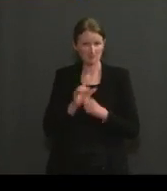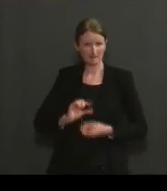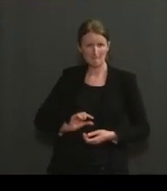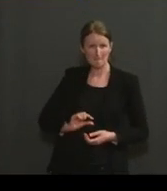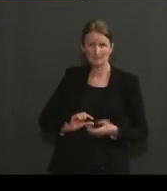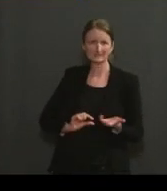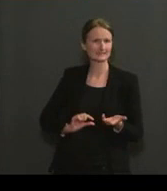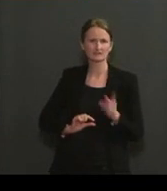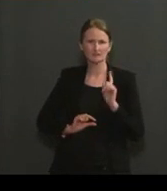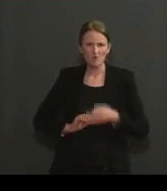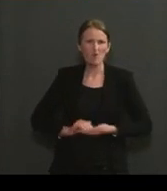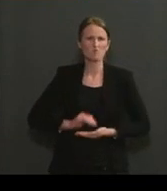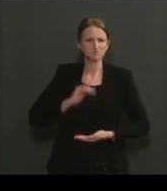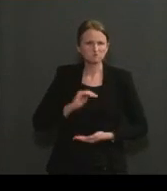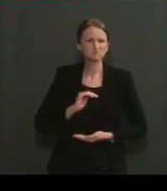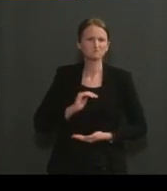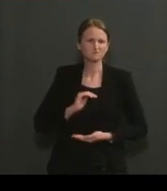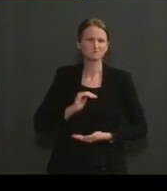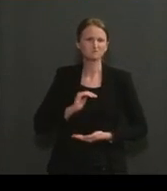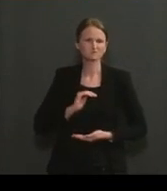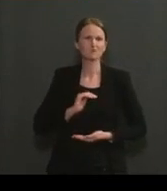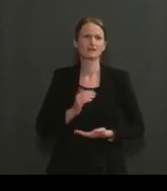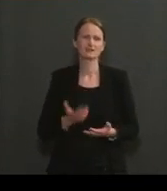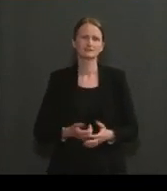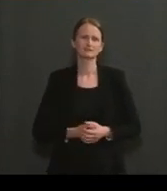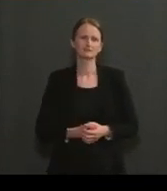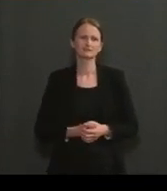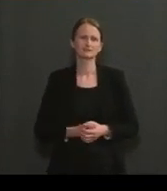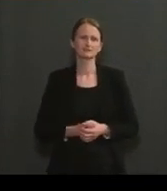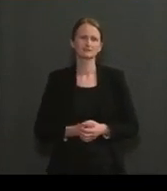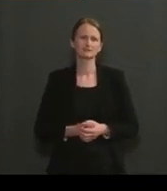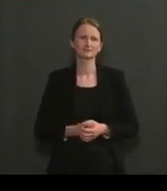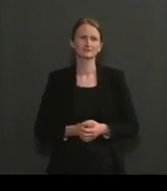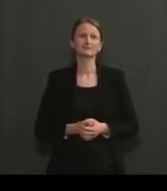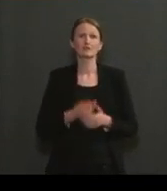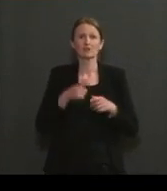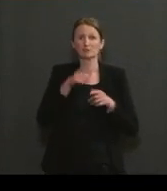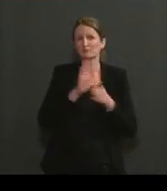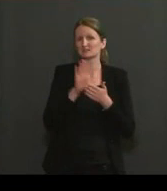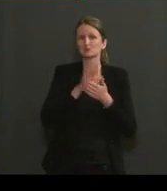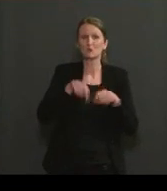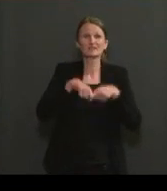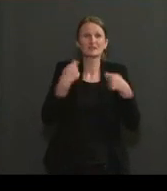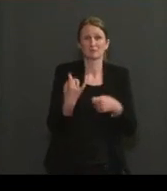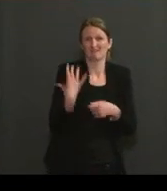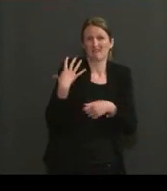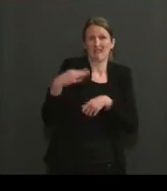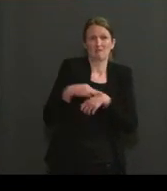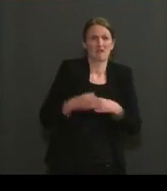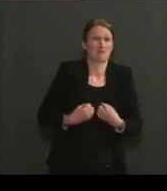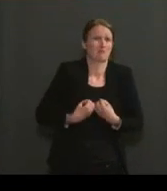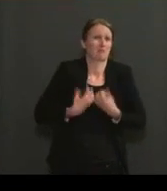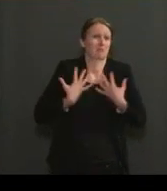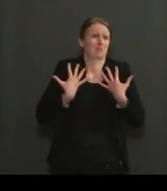dire, déjà porteur du microbe. Au début de la maladie, par exemple, vous venez d'attraper le virus il y a 2 jours, 3